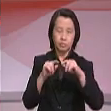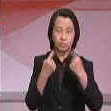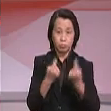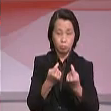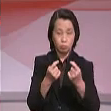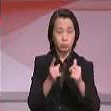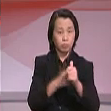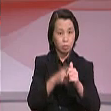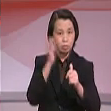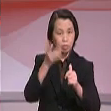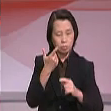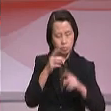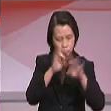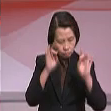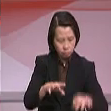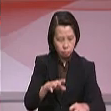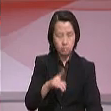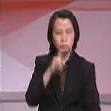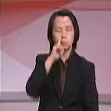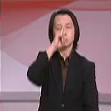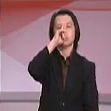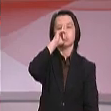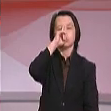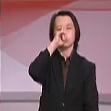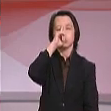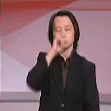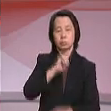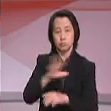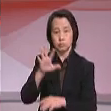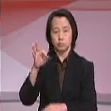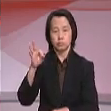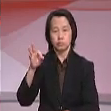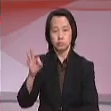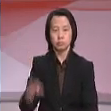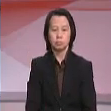kumpulan pertama yang menjalani ujian calitan COVID-19.